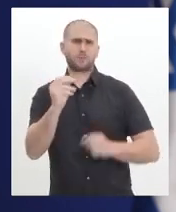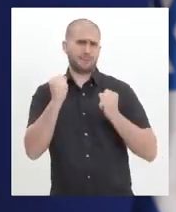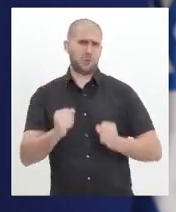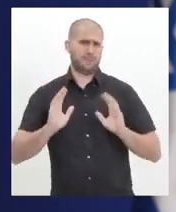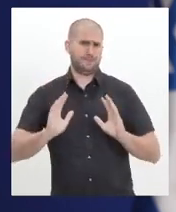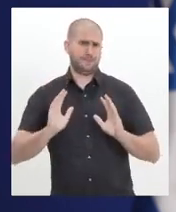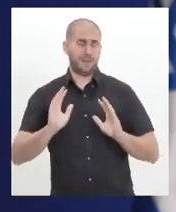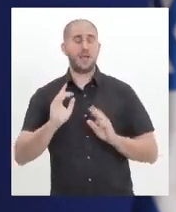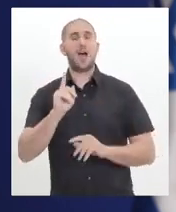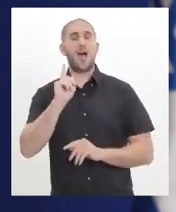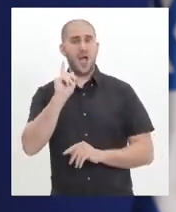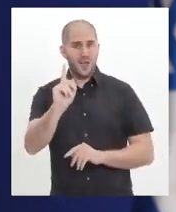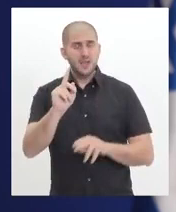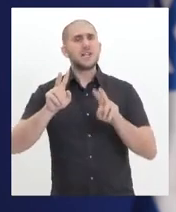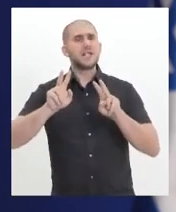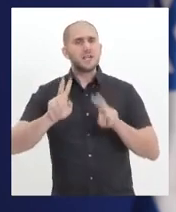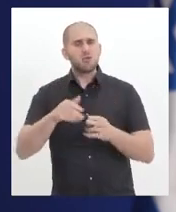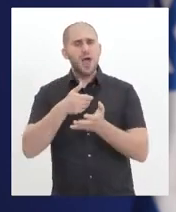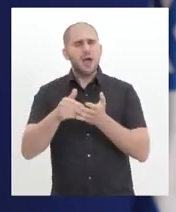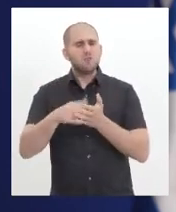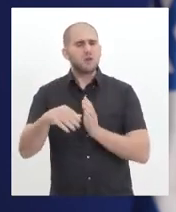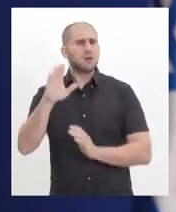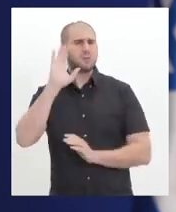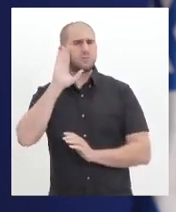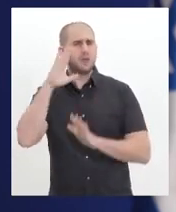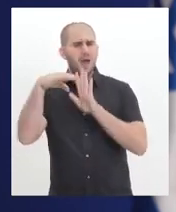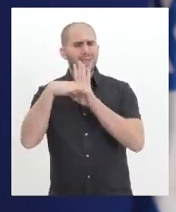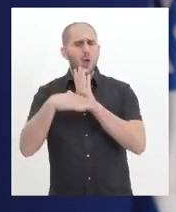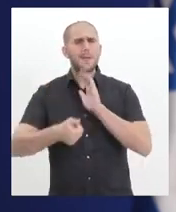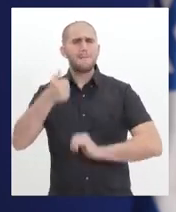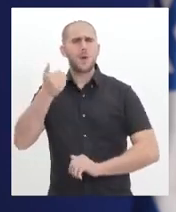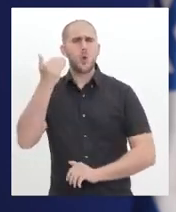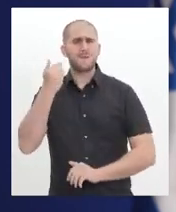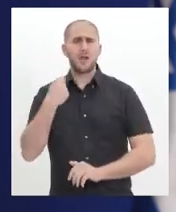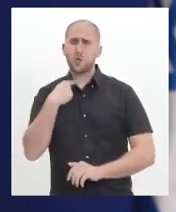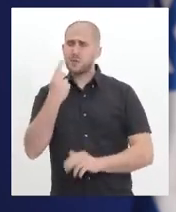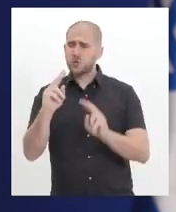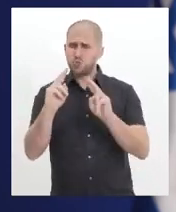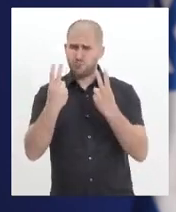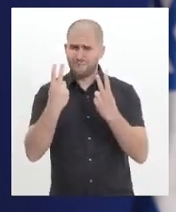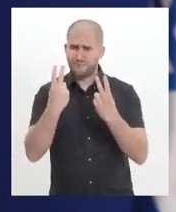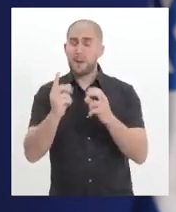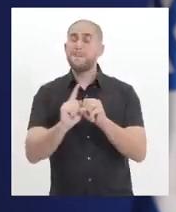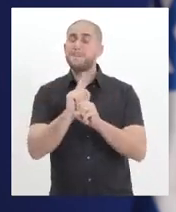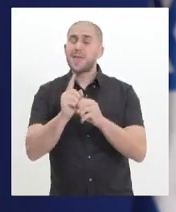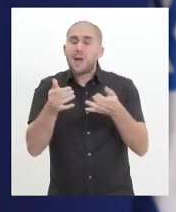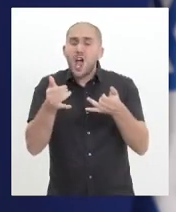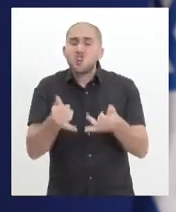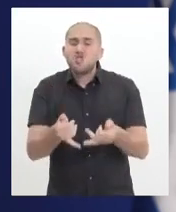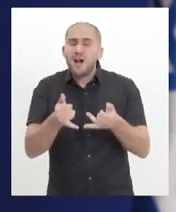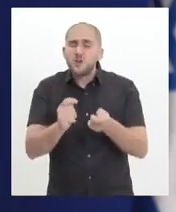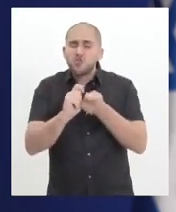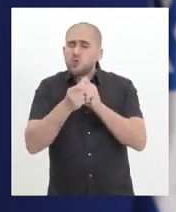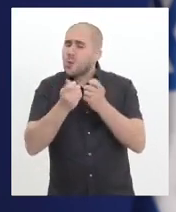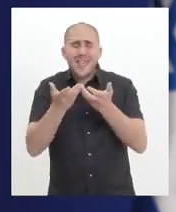עם זאת יש להמשיך ולהישמע להנחיות פיקוד העורף אני מביר שוב נכון להיום אין